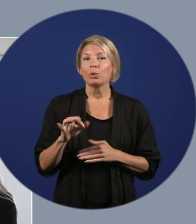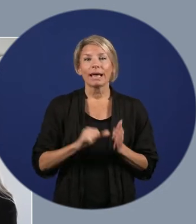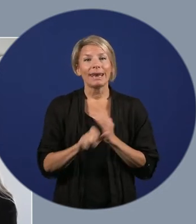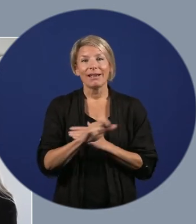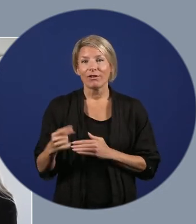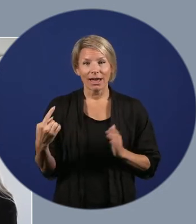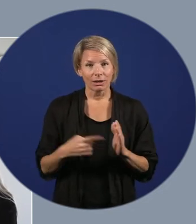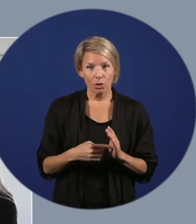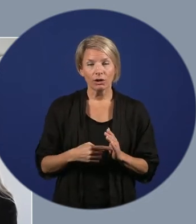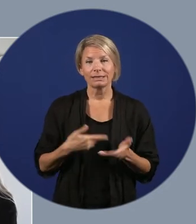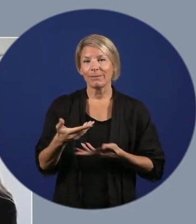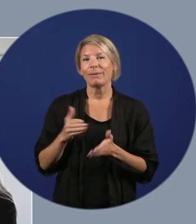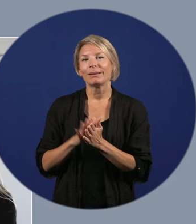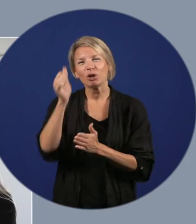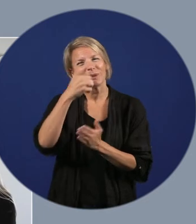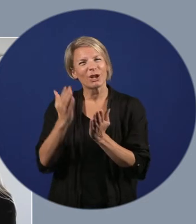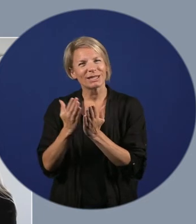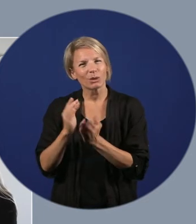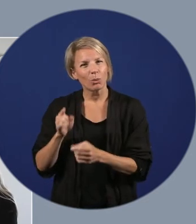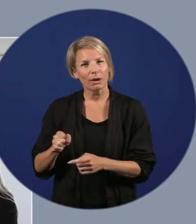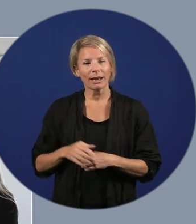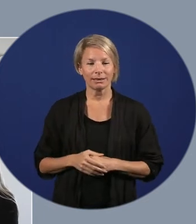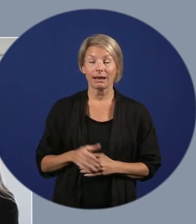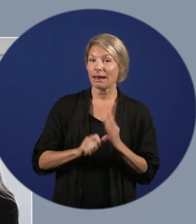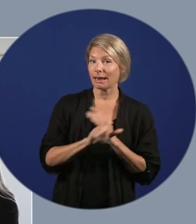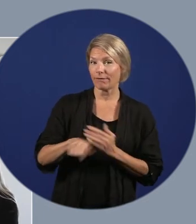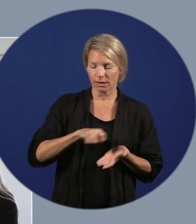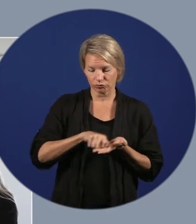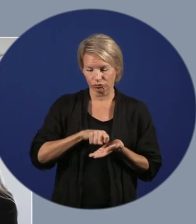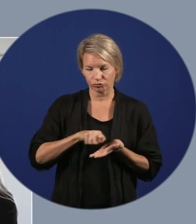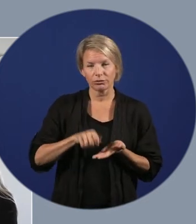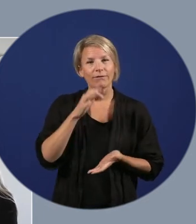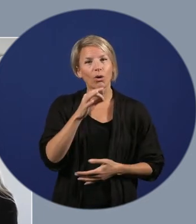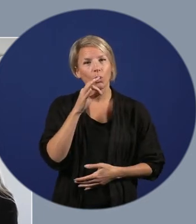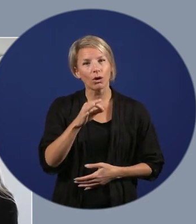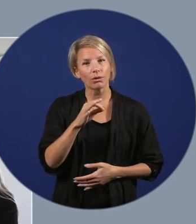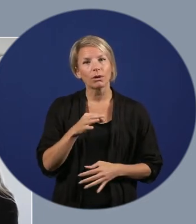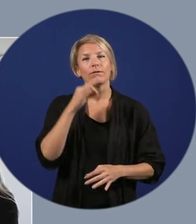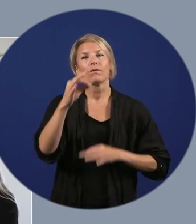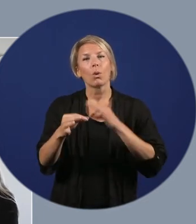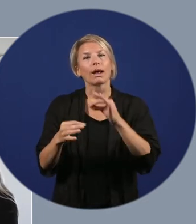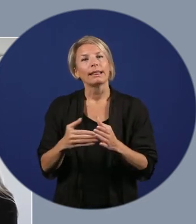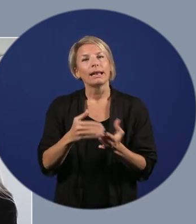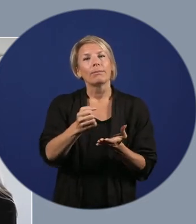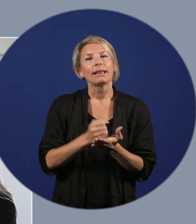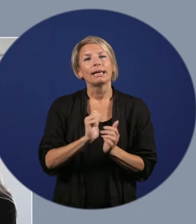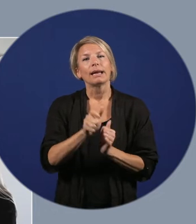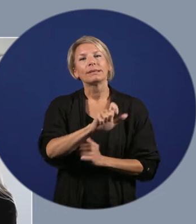med gymnasieskolan en bit bort här. Och eleverna har skrivit frågor som då ställdes till partirepresentanterna